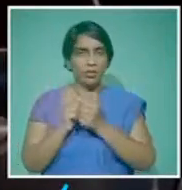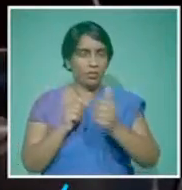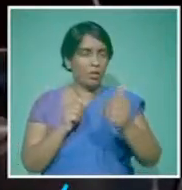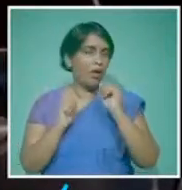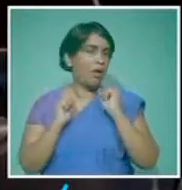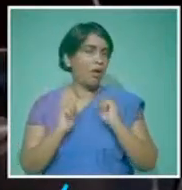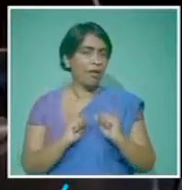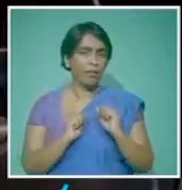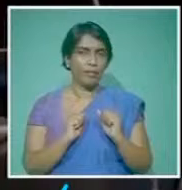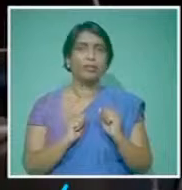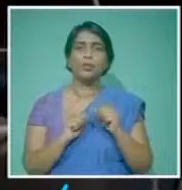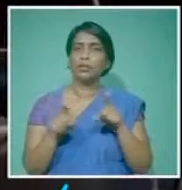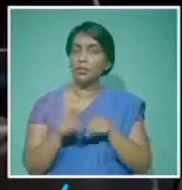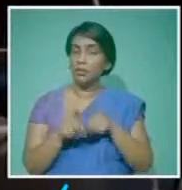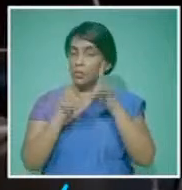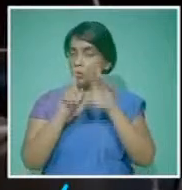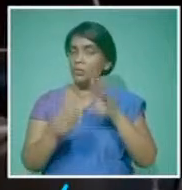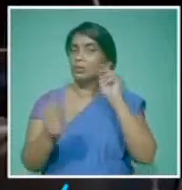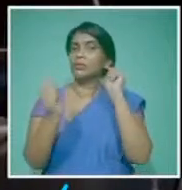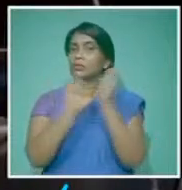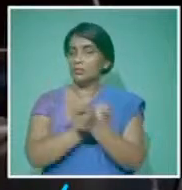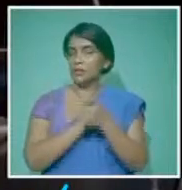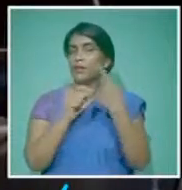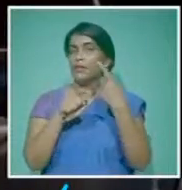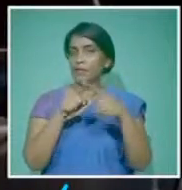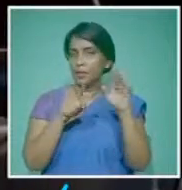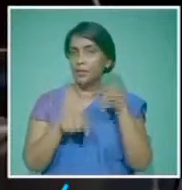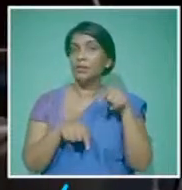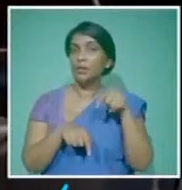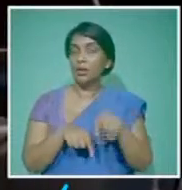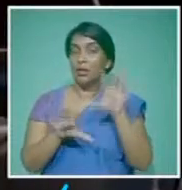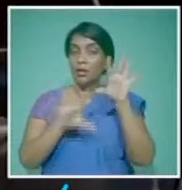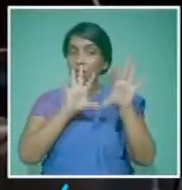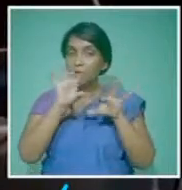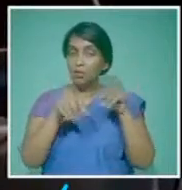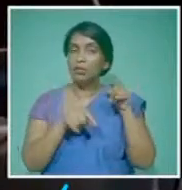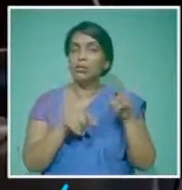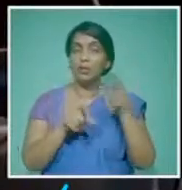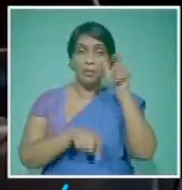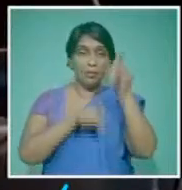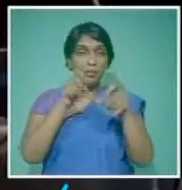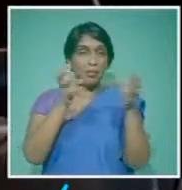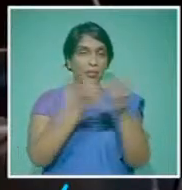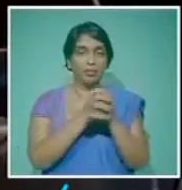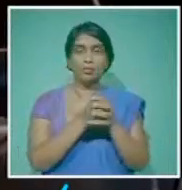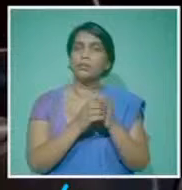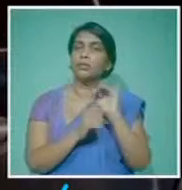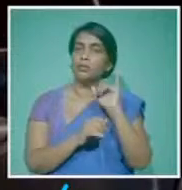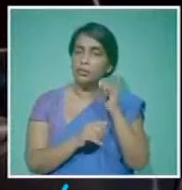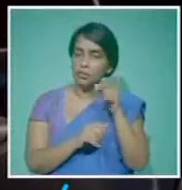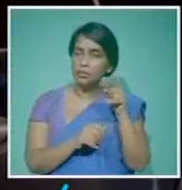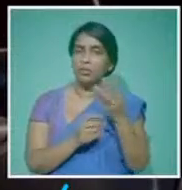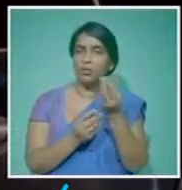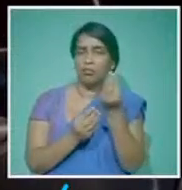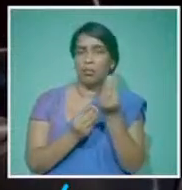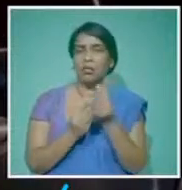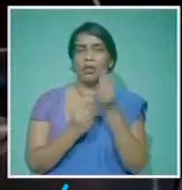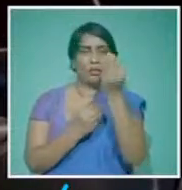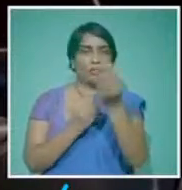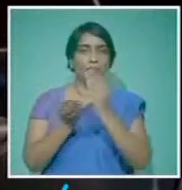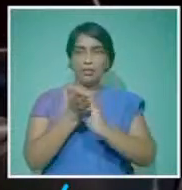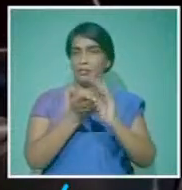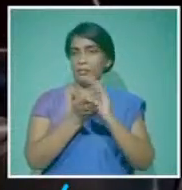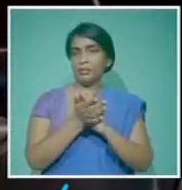वेन्ने कोहोमद कियन एक सह एय वेनास्करणवा मिसा मे तोरागत्त पिरिसकट अपि याम किसी विधियक सोच्चाम सहन